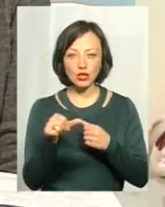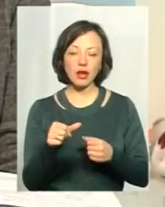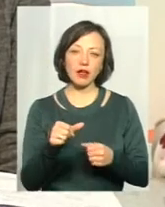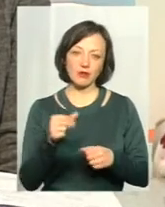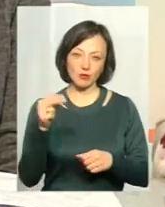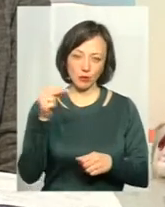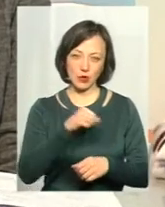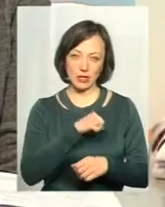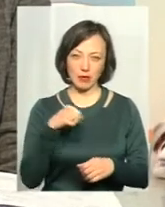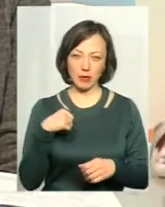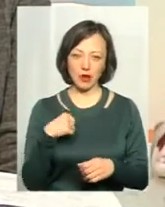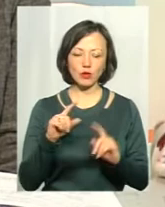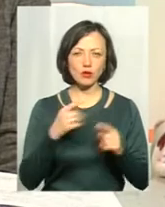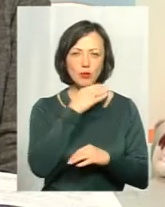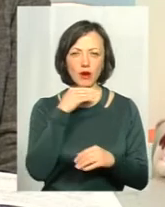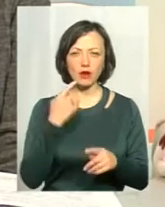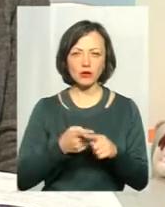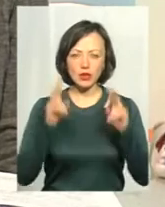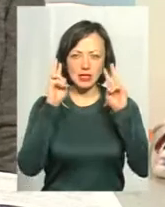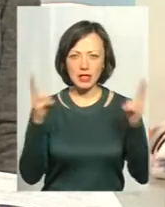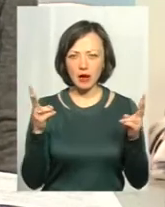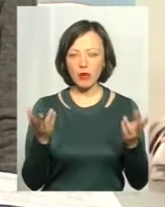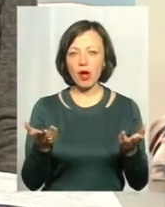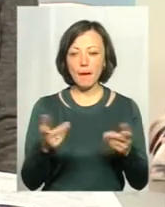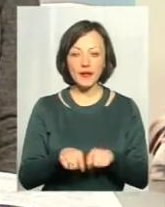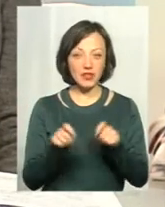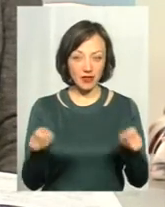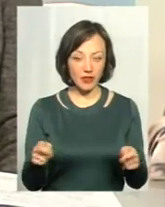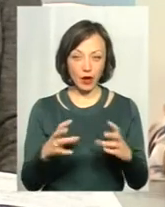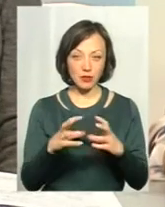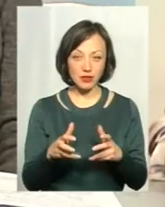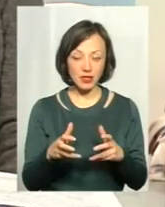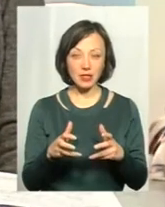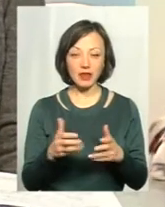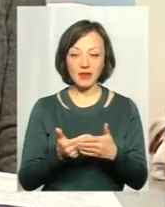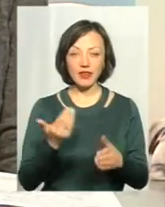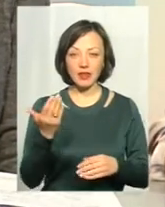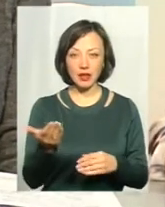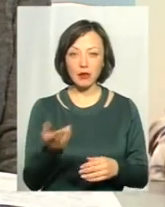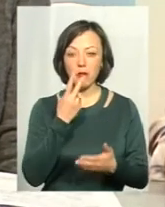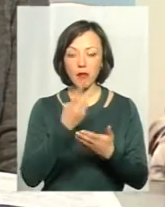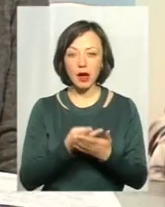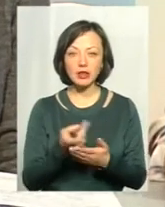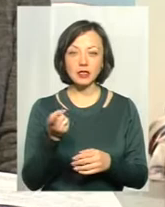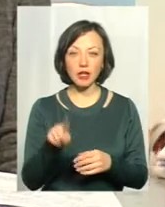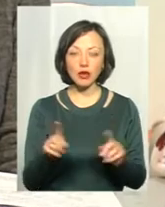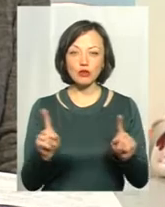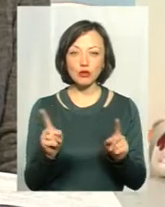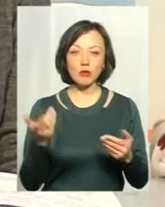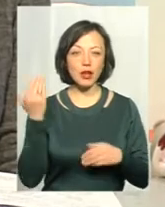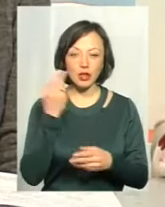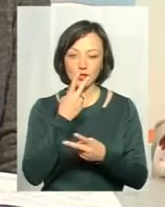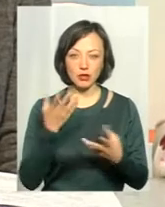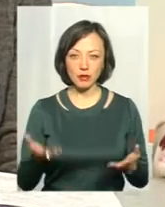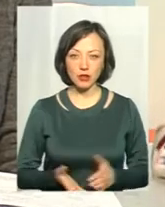вчимося самі, адже ми дуже багато цього не знаємо, ми відкриваємо світ, від них. Ми бачимо те, що ми раніше